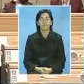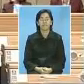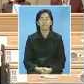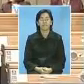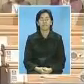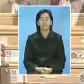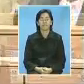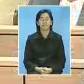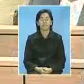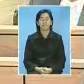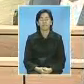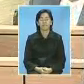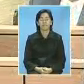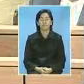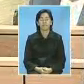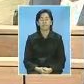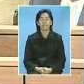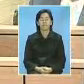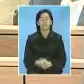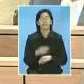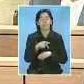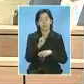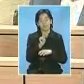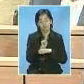ท่านประธานที่เคารพ